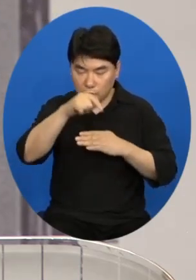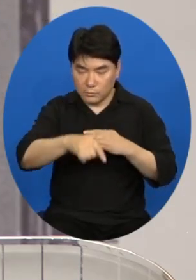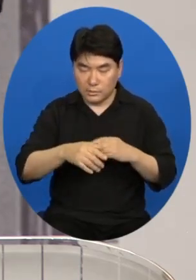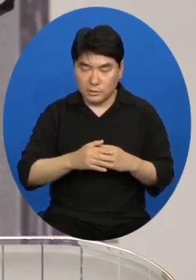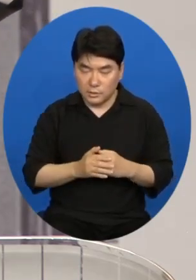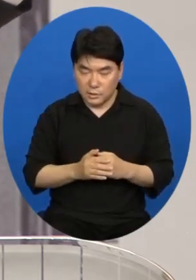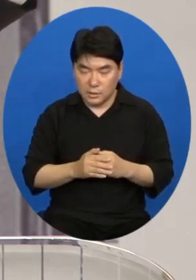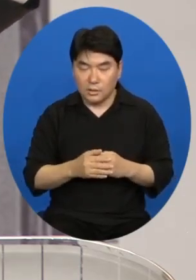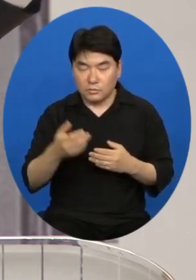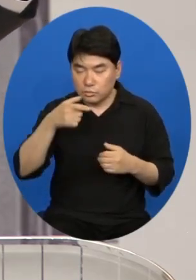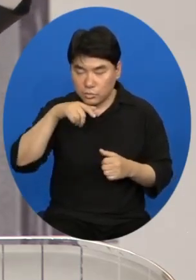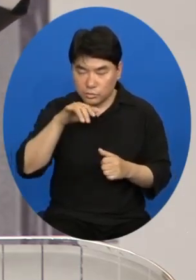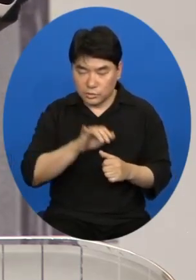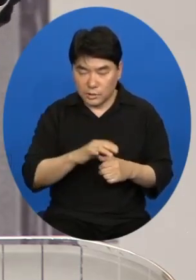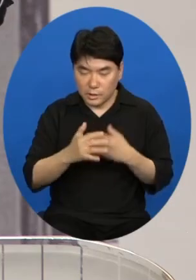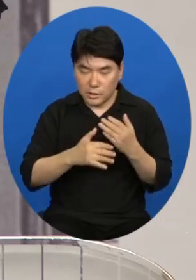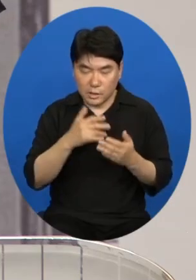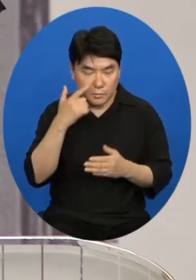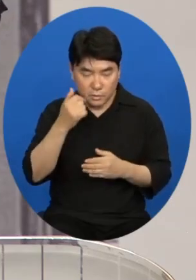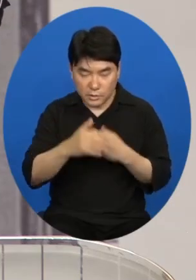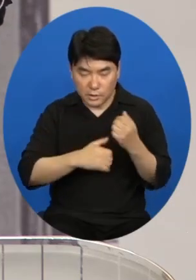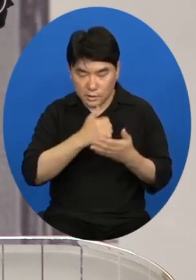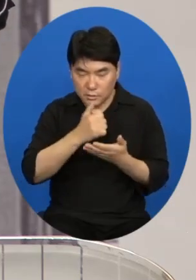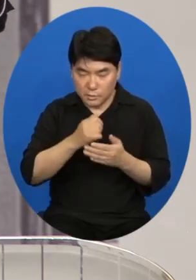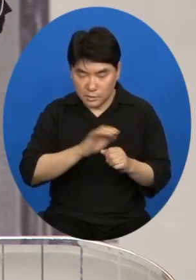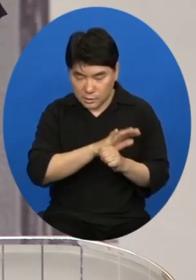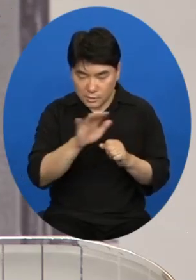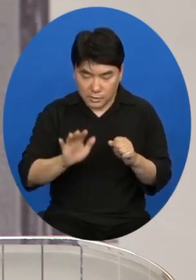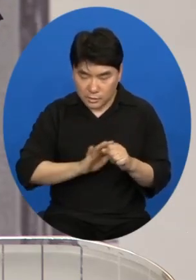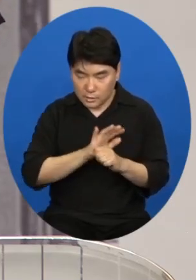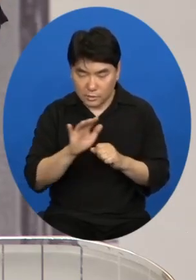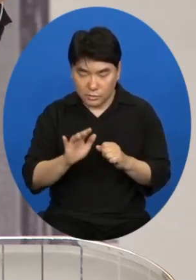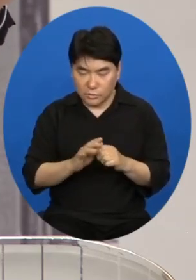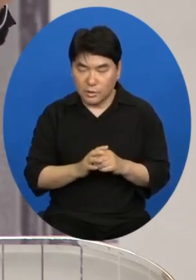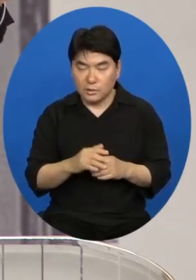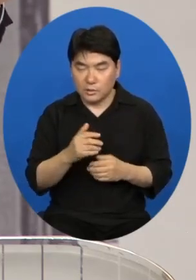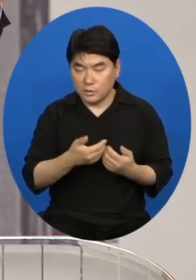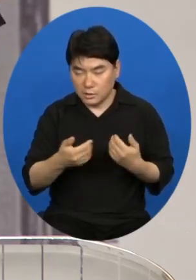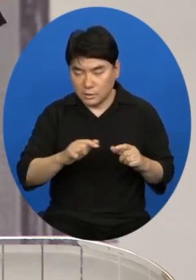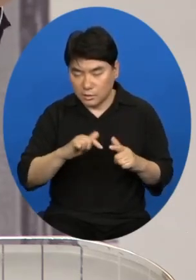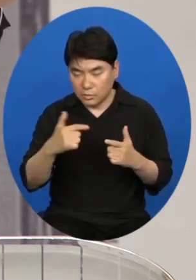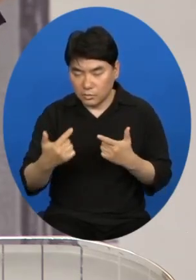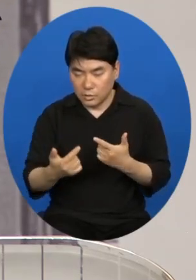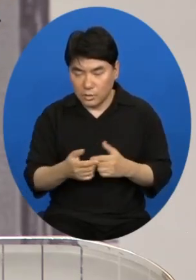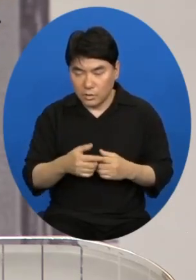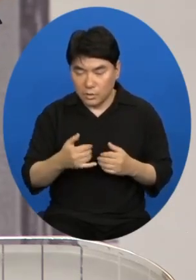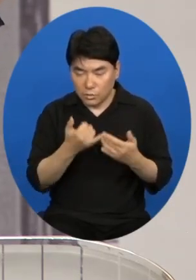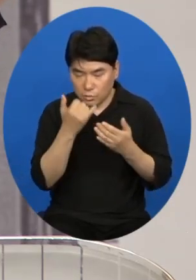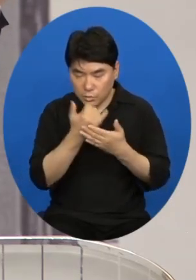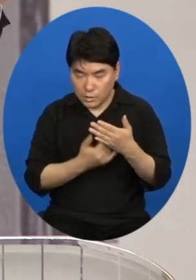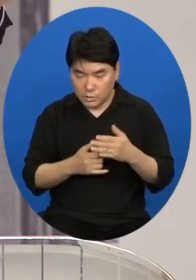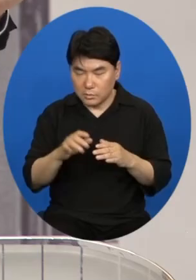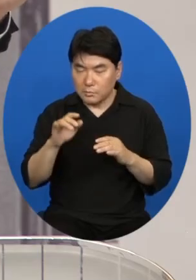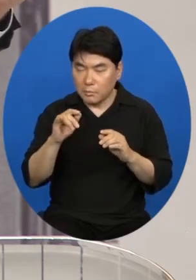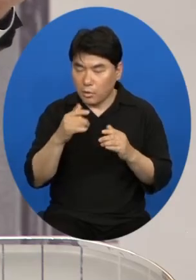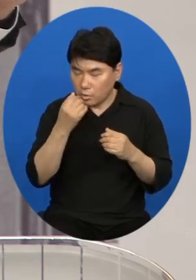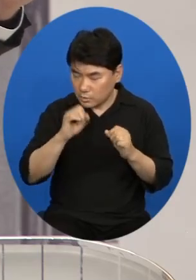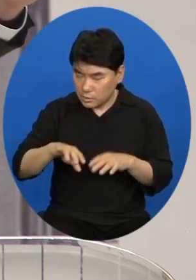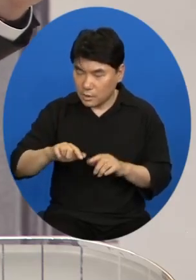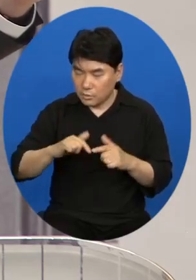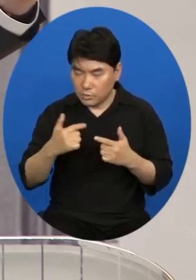우리에게 부어주실 그 아버지의 사랑하심과 우리를 떠나지 아니하시고 고아 같이 버려두지 아니하시고 영원히